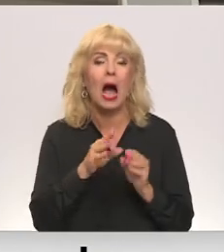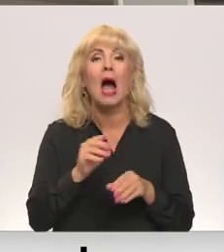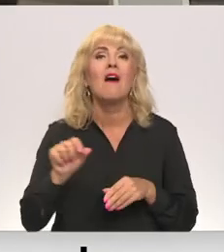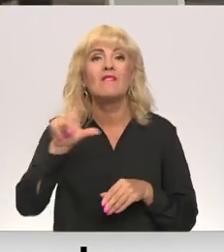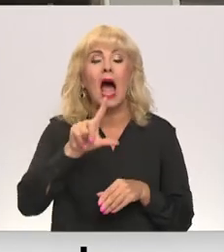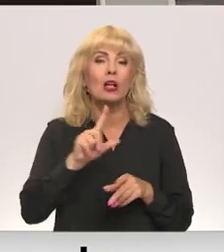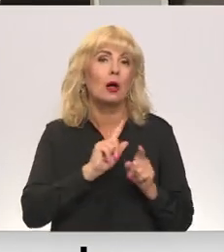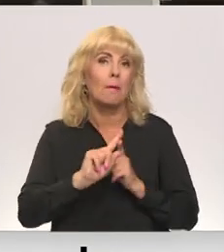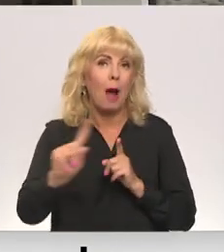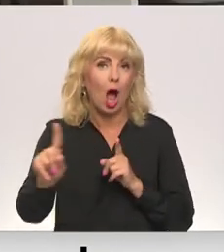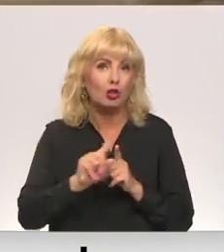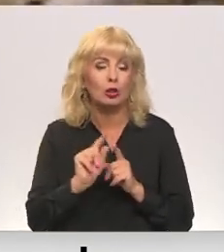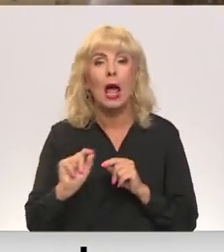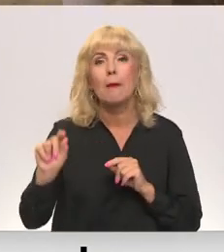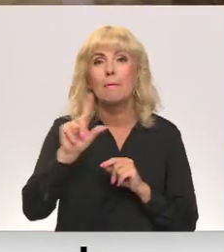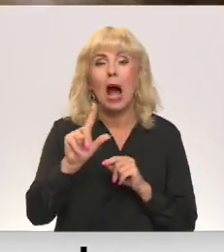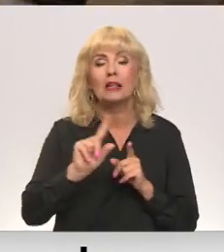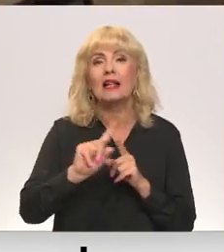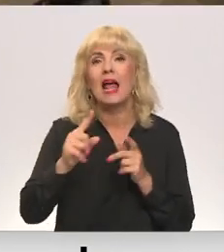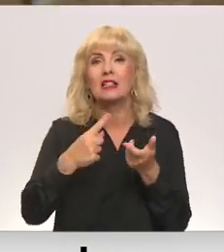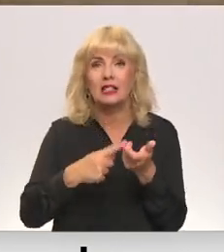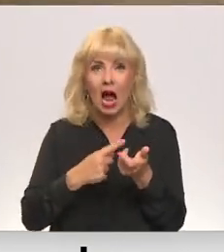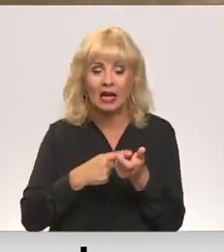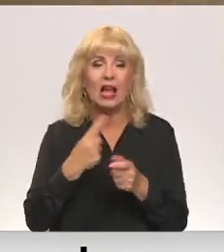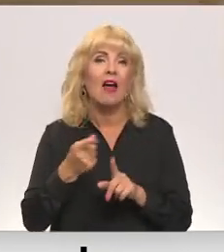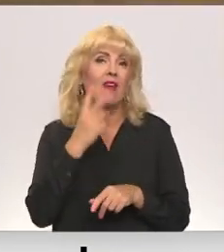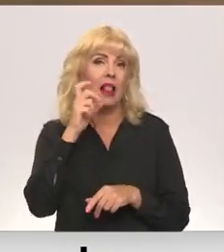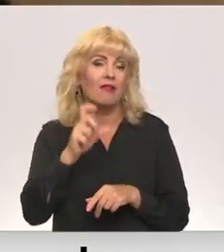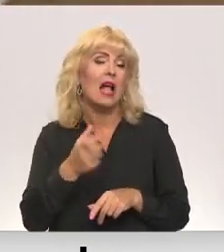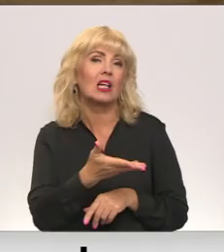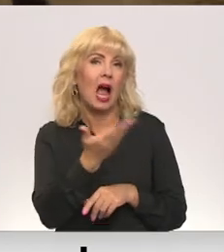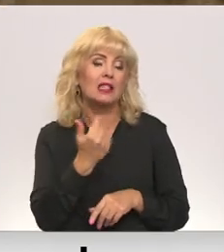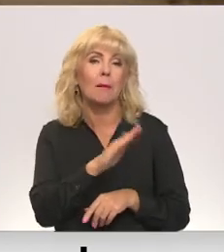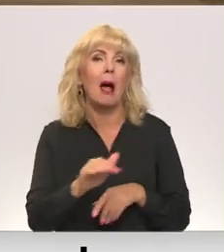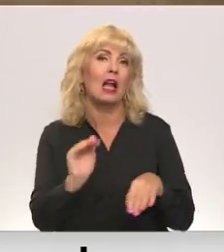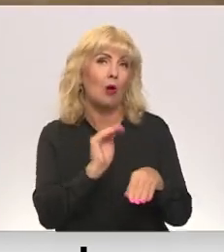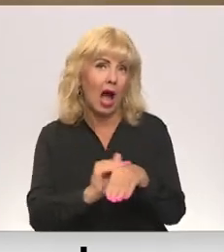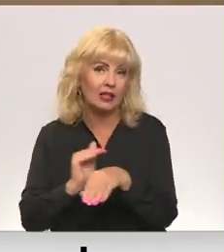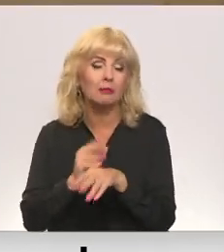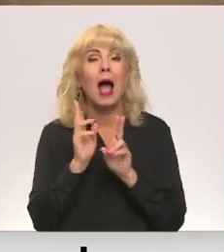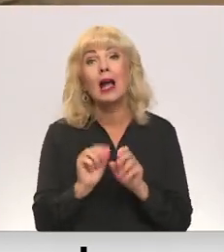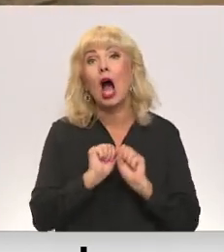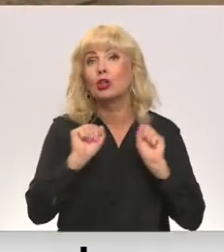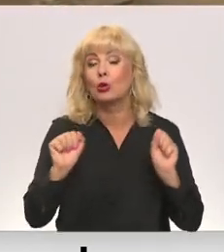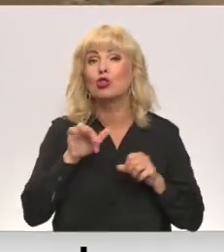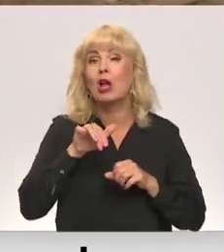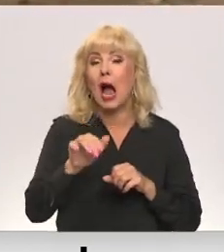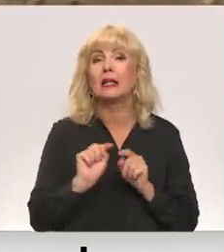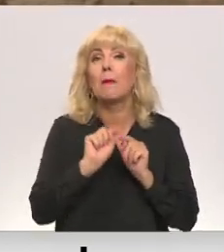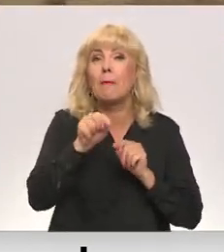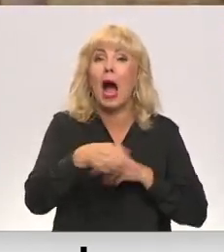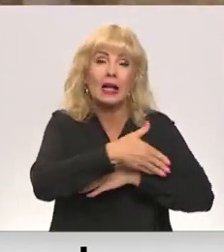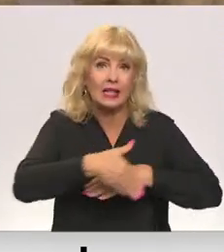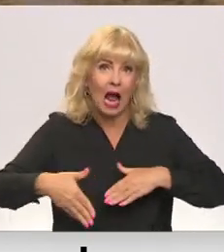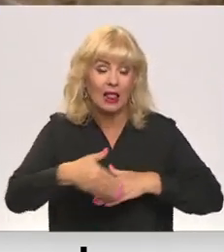Vairākos maršrutos ir palielināts reisu skaits. Vēl vecāki aicināti bērniem atgādināt, kā droši jāšķērso iela.